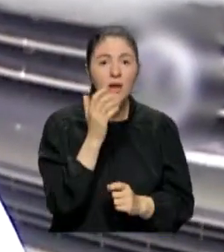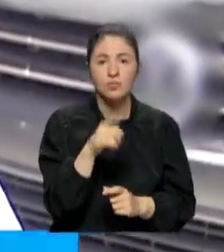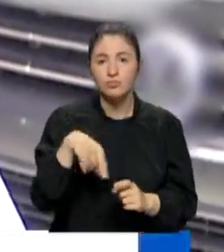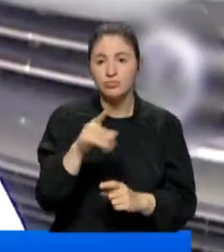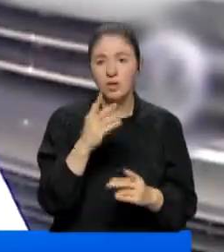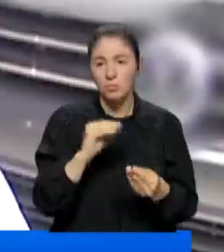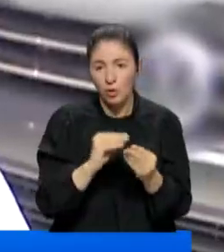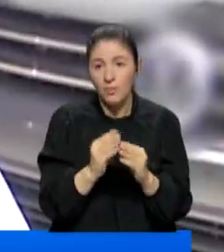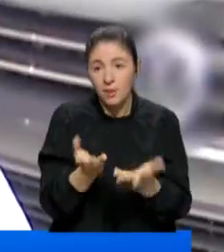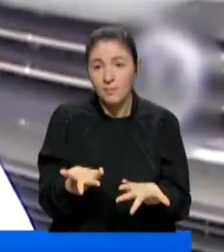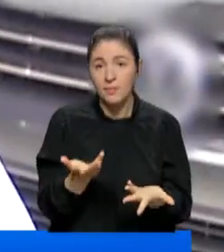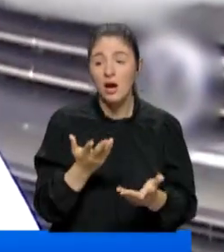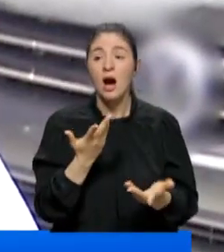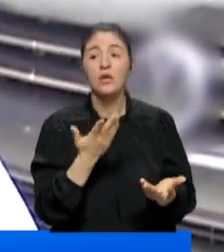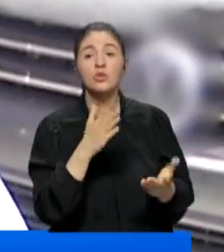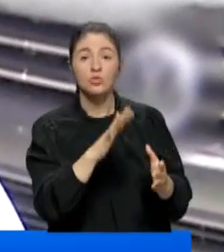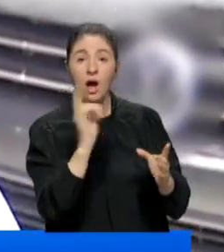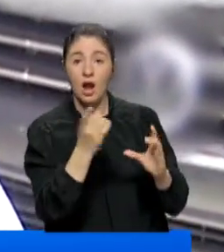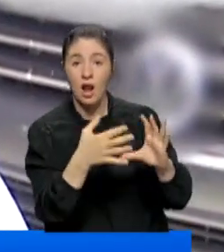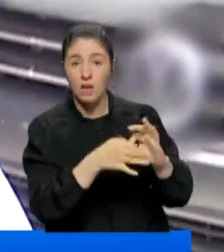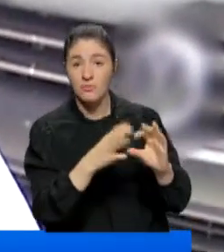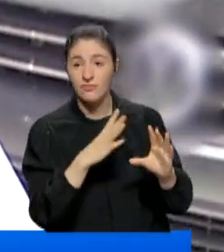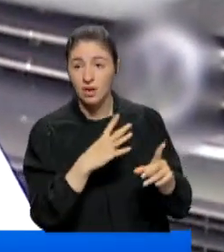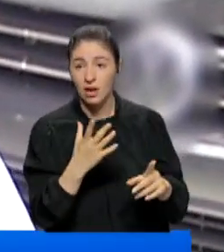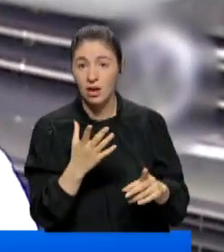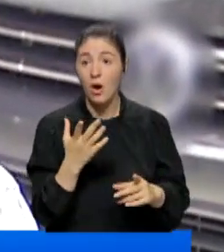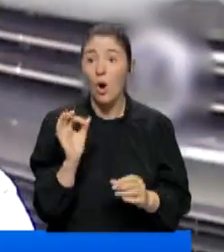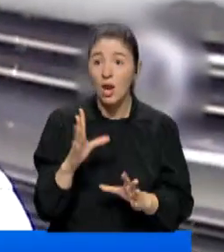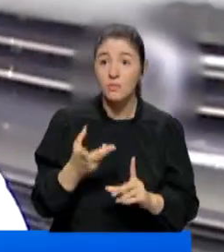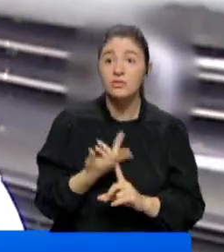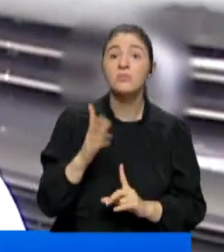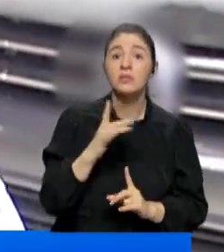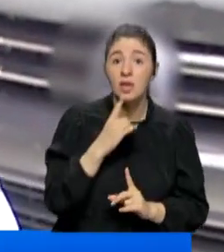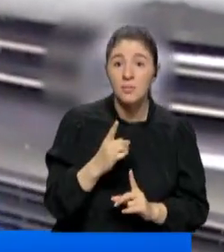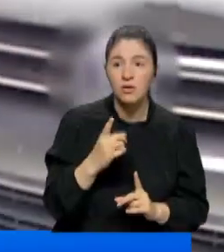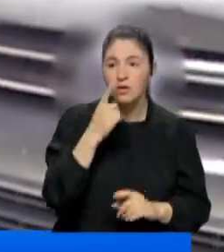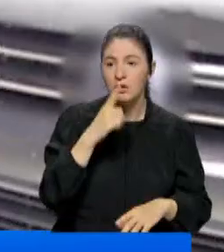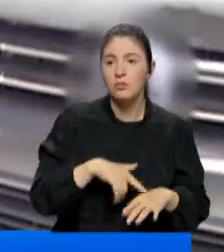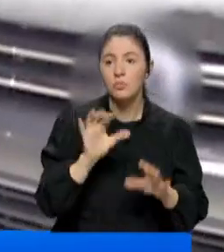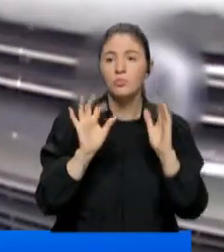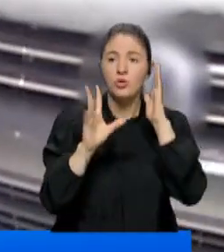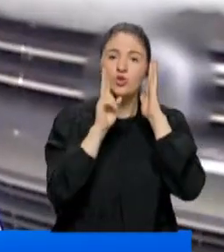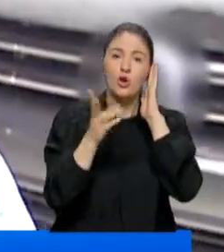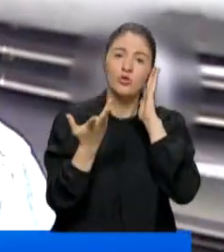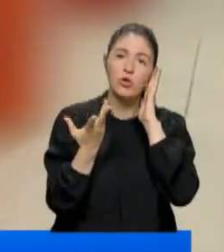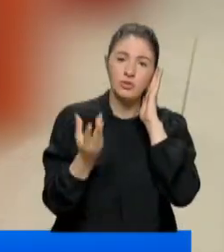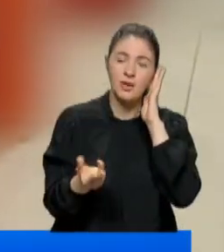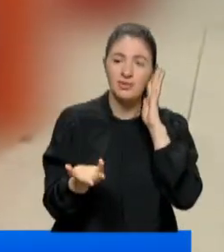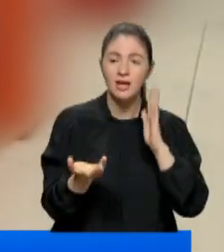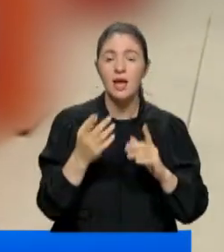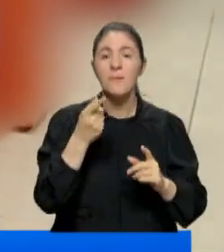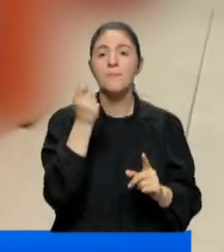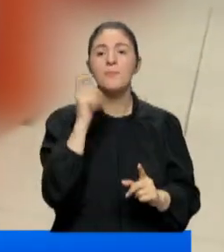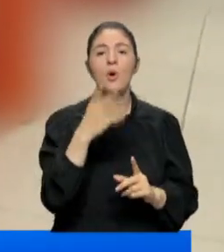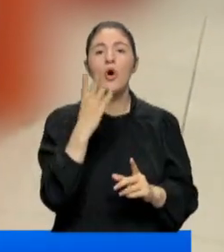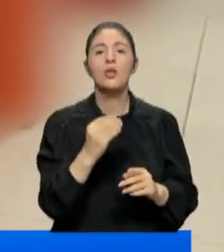falan sıkıntı. Artık üzerlerinde alarm bile var. Öyle mi? Çalınmasın diye mi? İnanmıyorum. Bunu da bugünleri de gördük o zaman. Bedeli